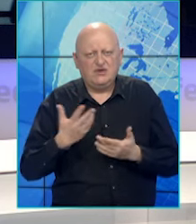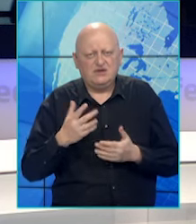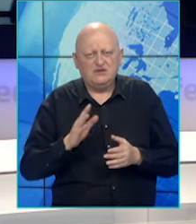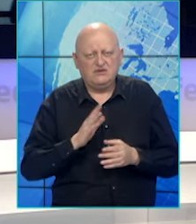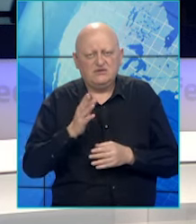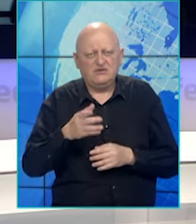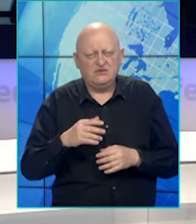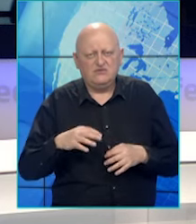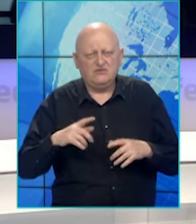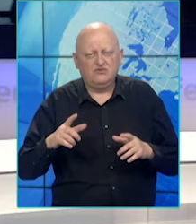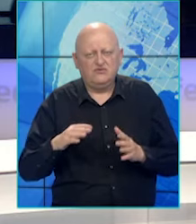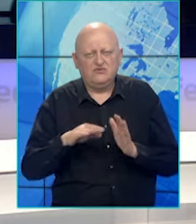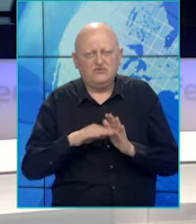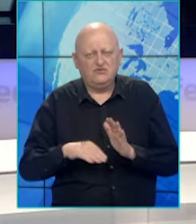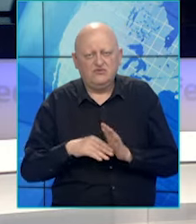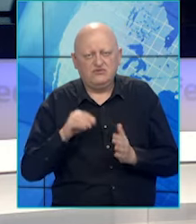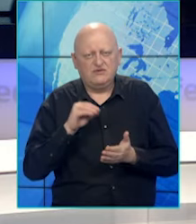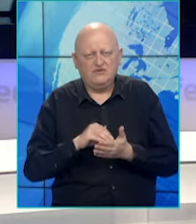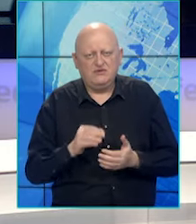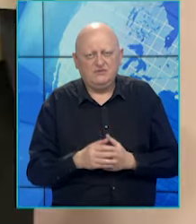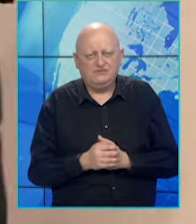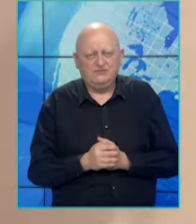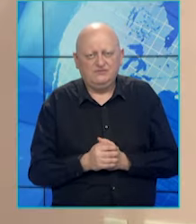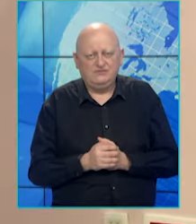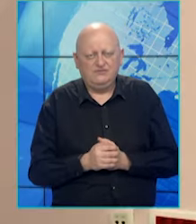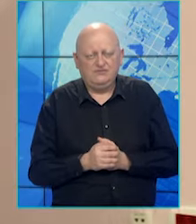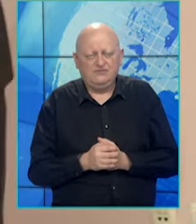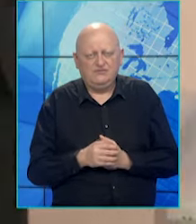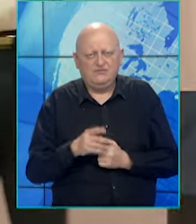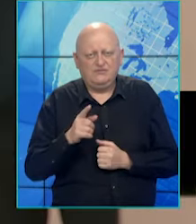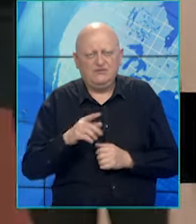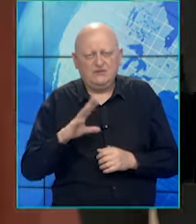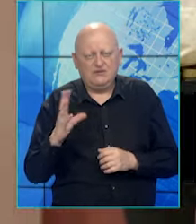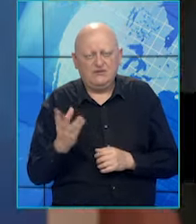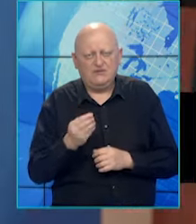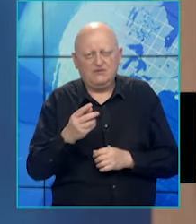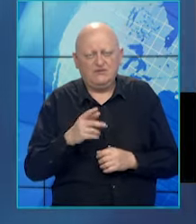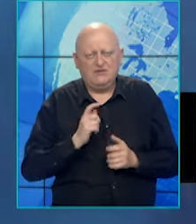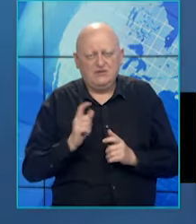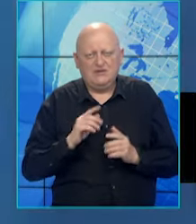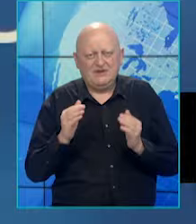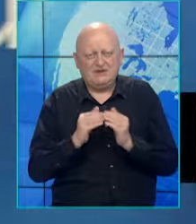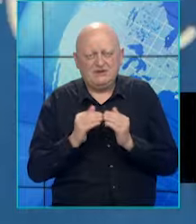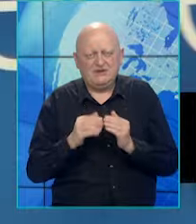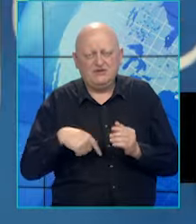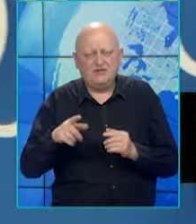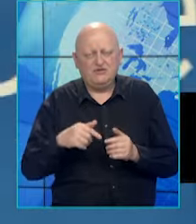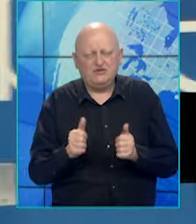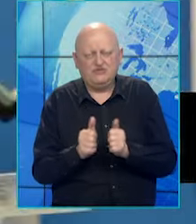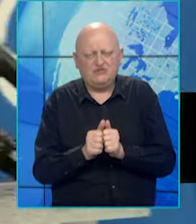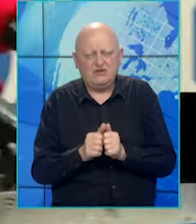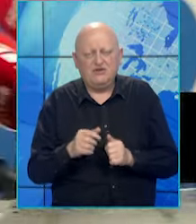sada ulazi i ustavoljublje. Unatoč svemu, pa i očitim neslaganjima među